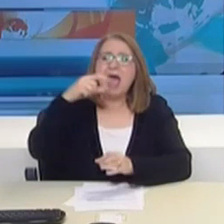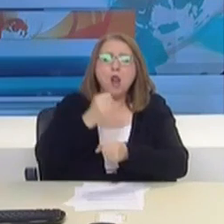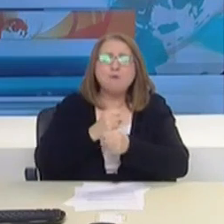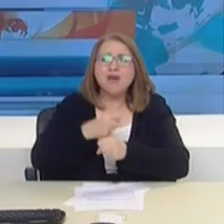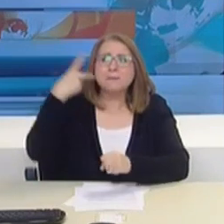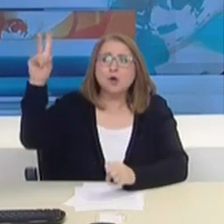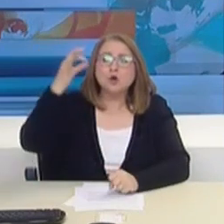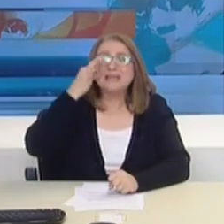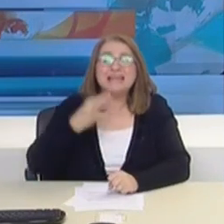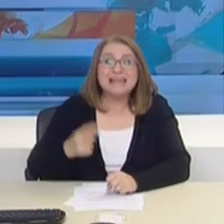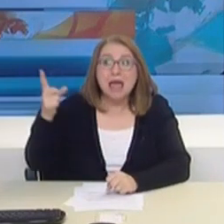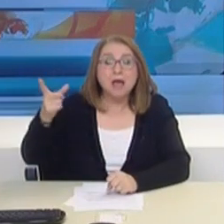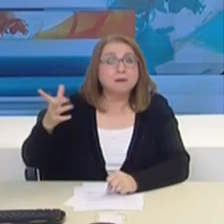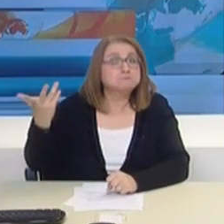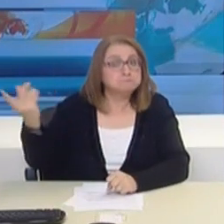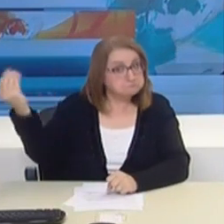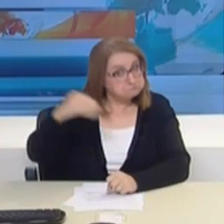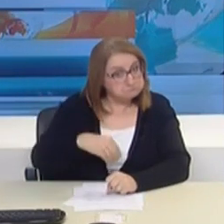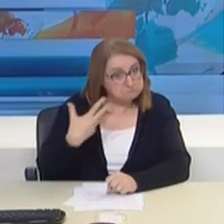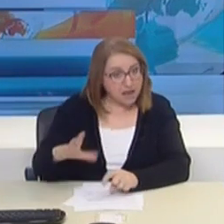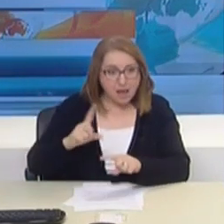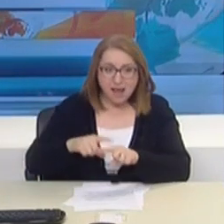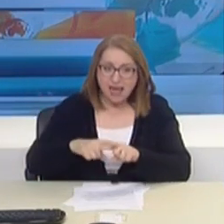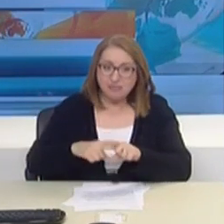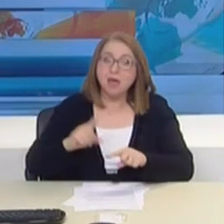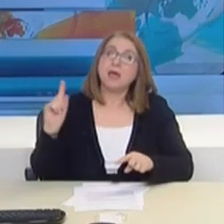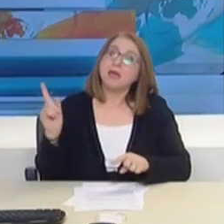Ελλάδα? Έχει ενθαρρυντικά αποτελέσματα και σε ποιες περιπτώσεις?